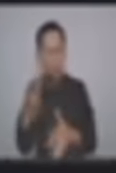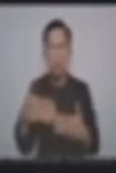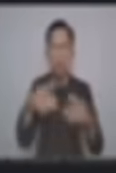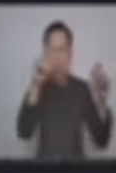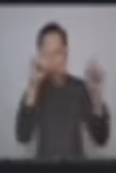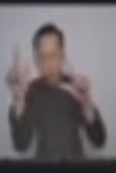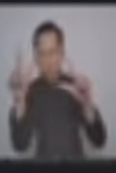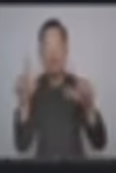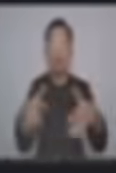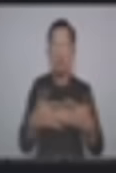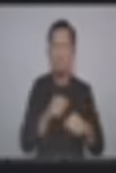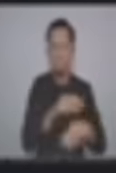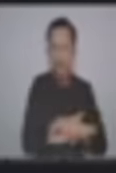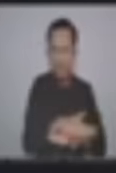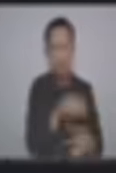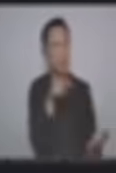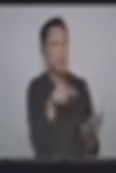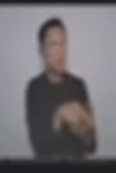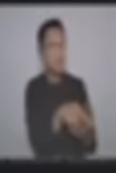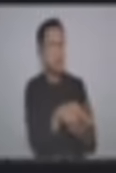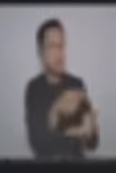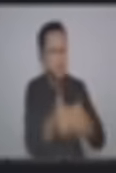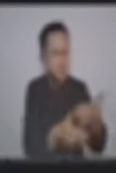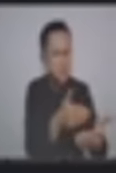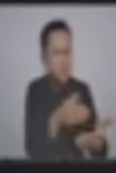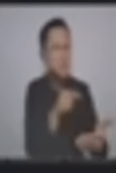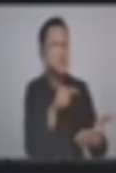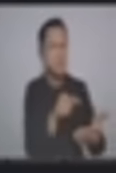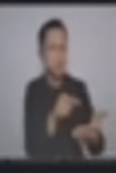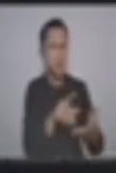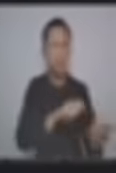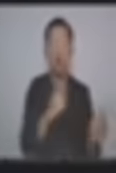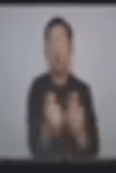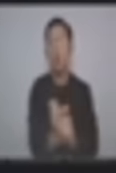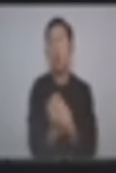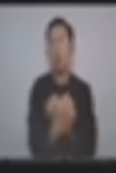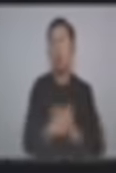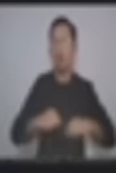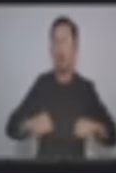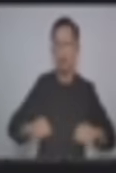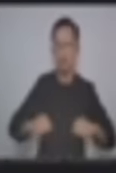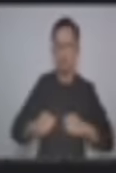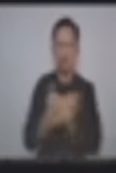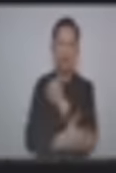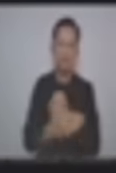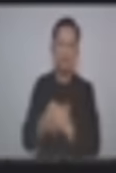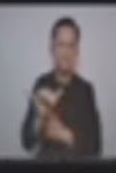praktis bahwa pemilu merupakan sarana untuk melakukan transisi kekuasaan dalam sebuah